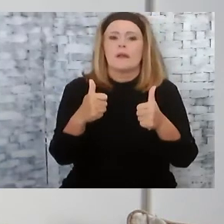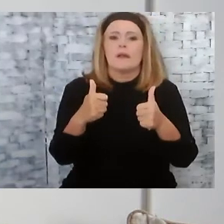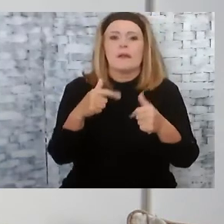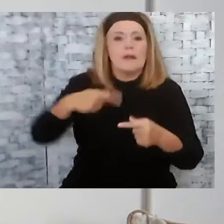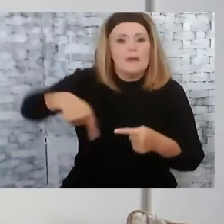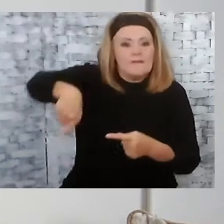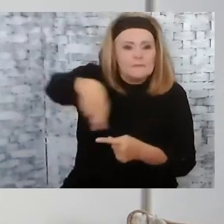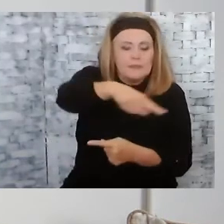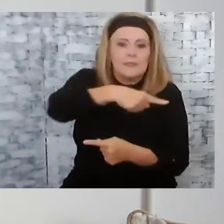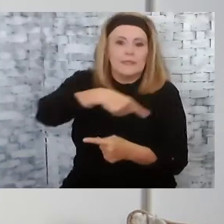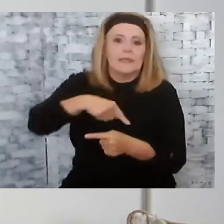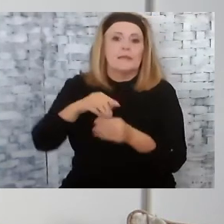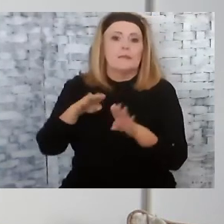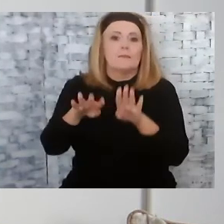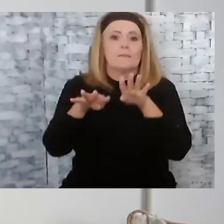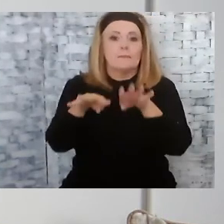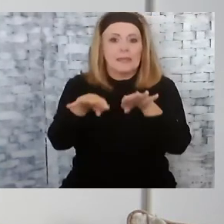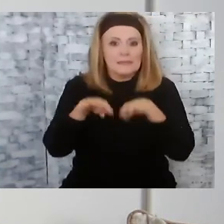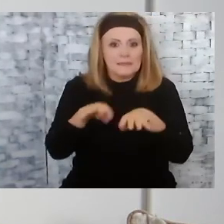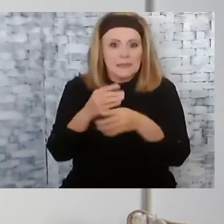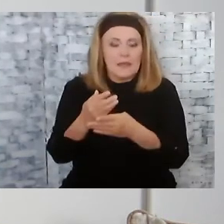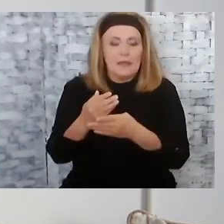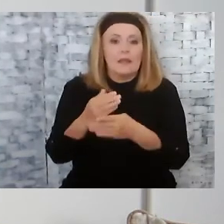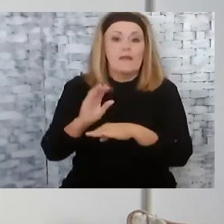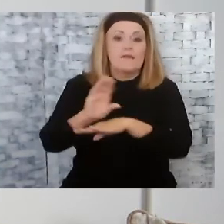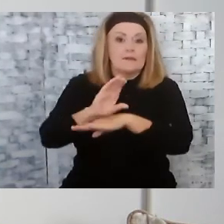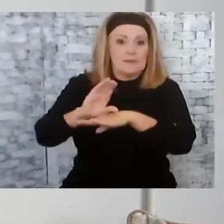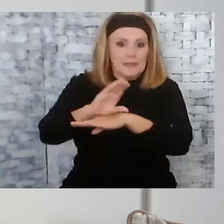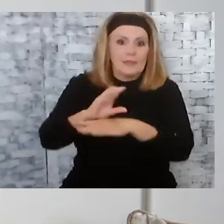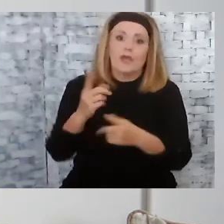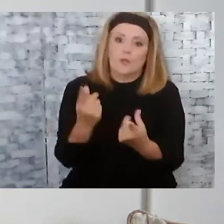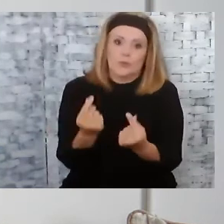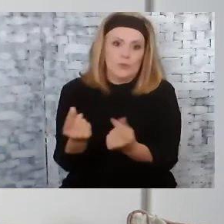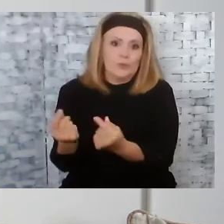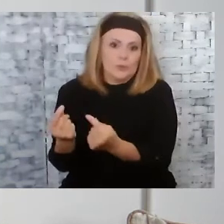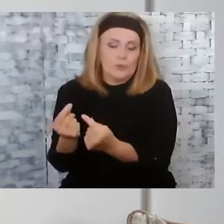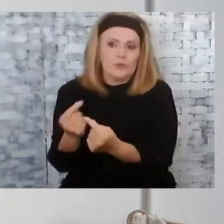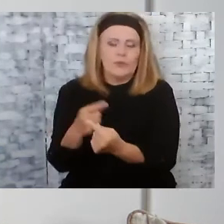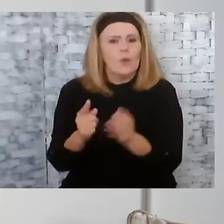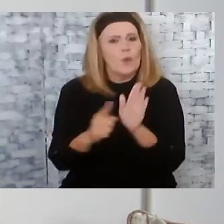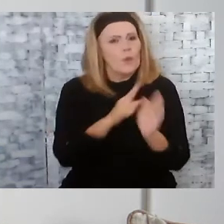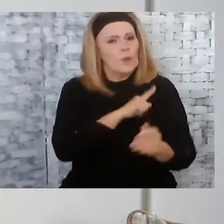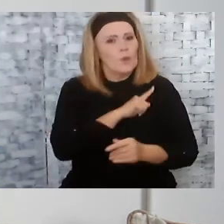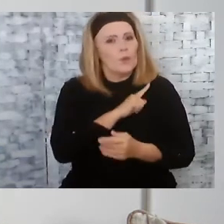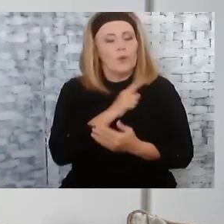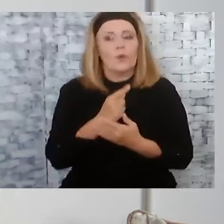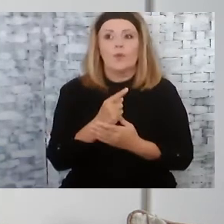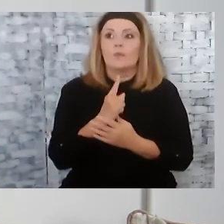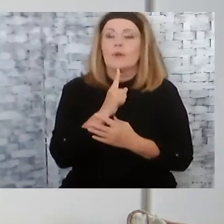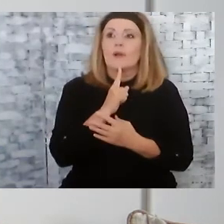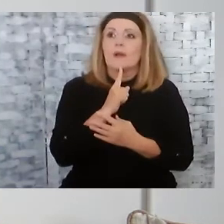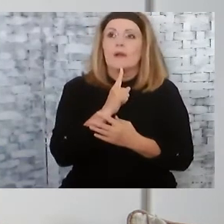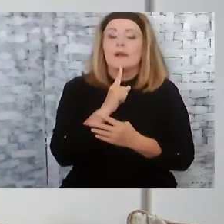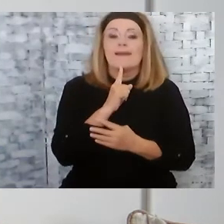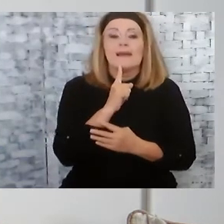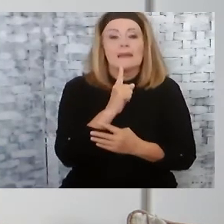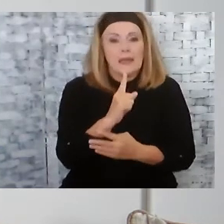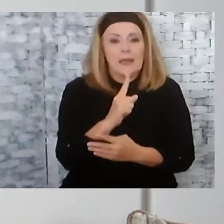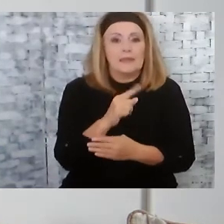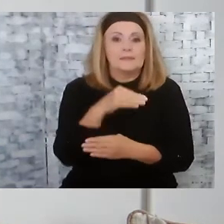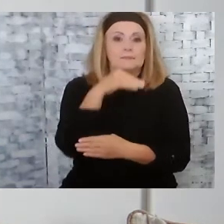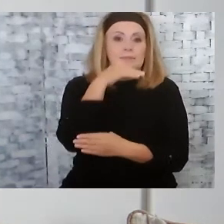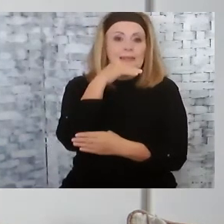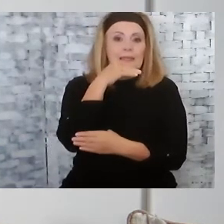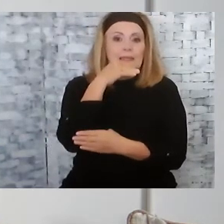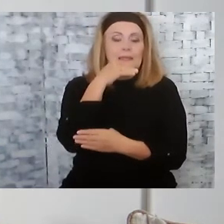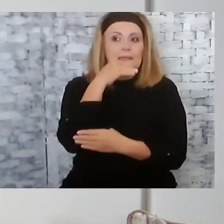steek. En dit simboliseer net God se teenwoordigheid by ons. Nou, soos ons weet, simbole dra soveel krag.